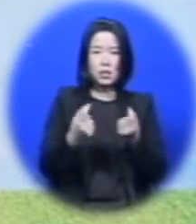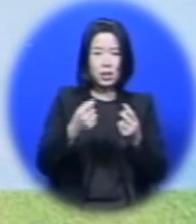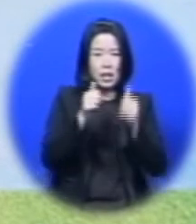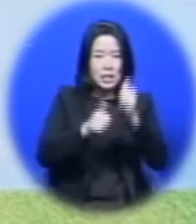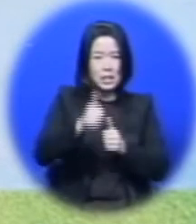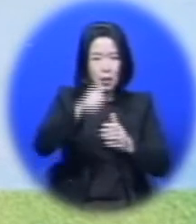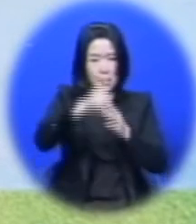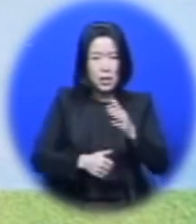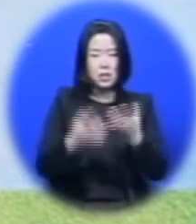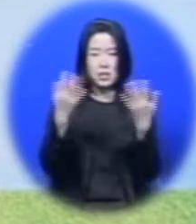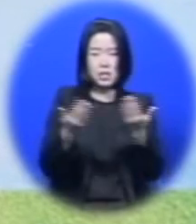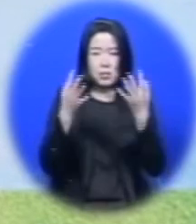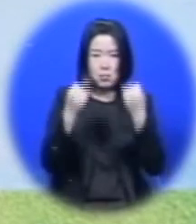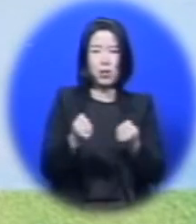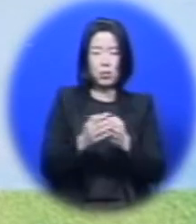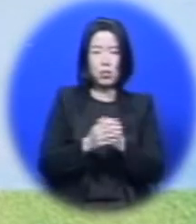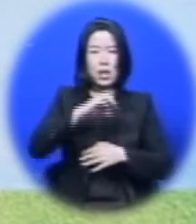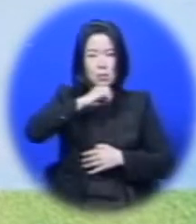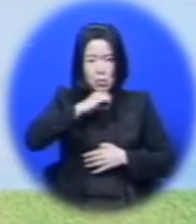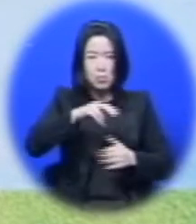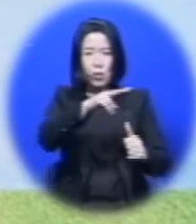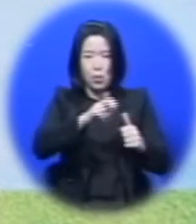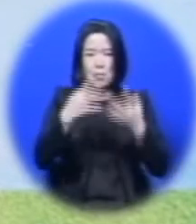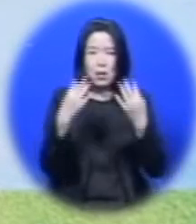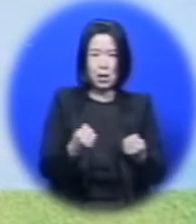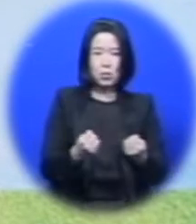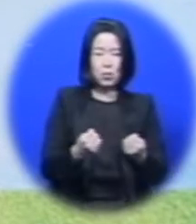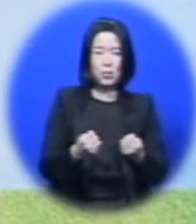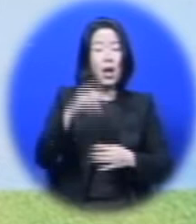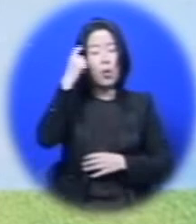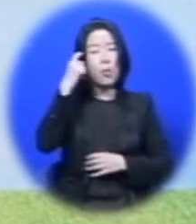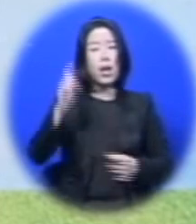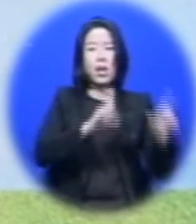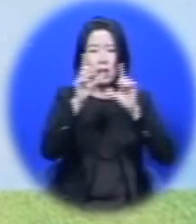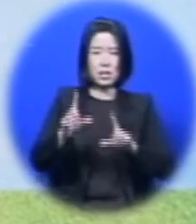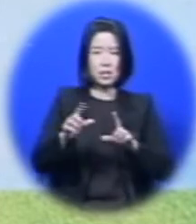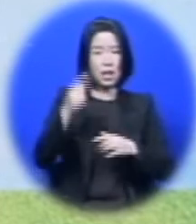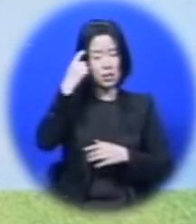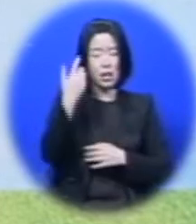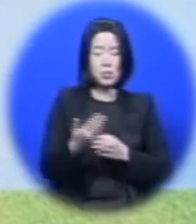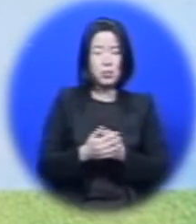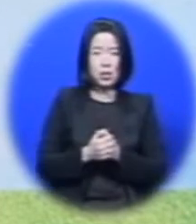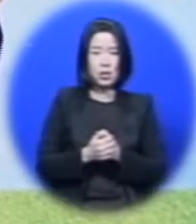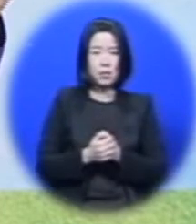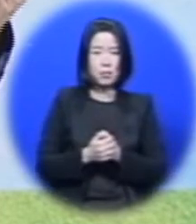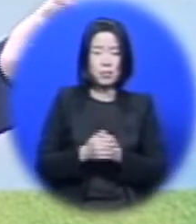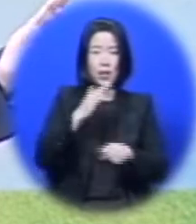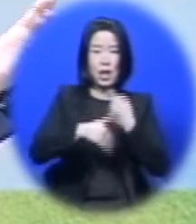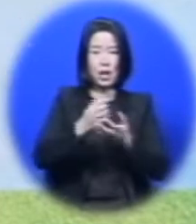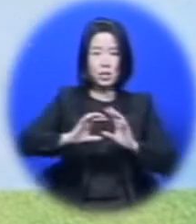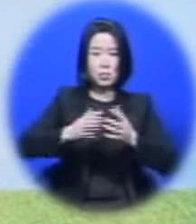많고 그렇게 불평과 원망도 많고 왜 그렇게 사시는 줄 아십니까? 하나님의